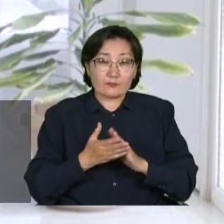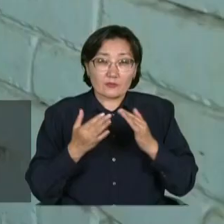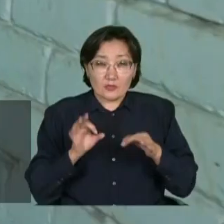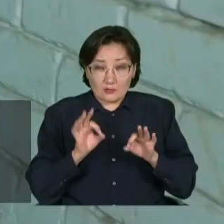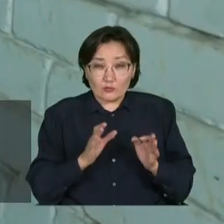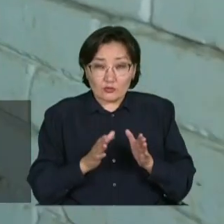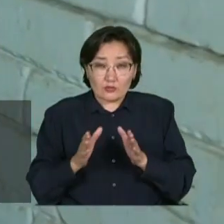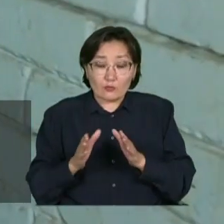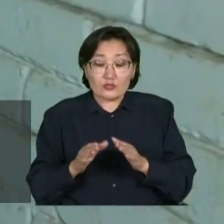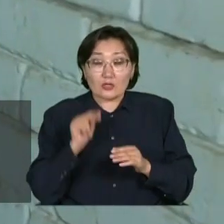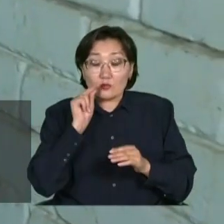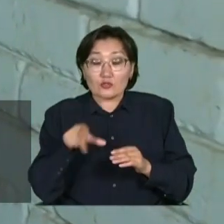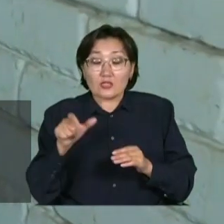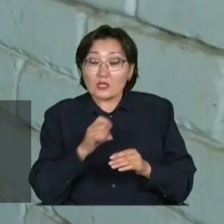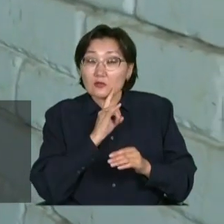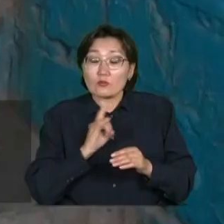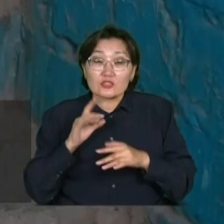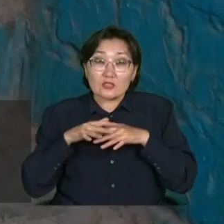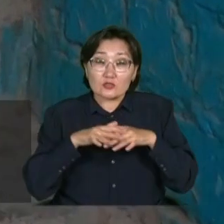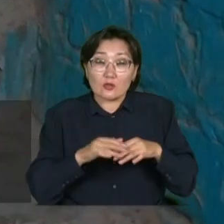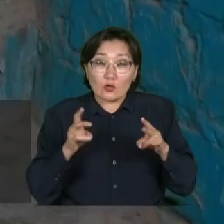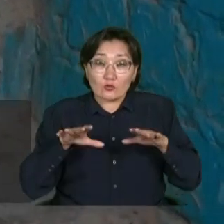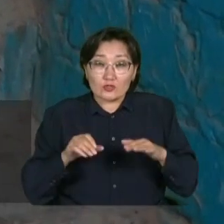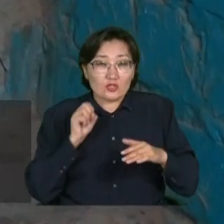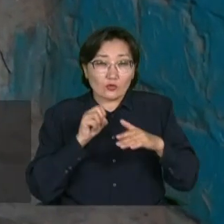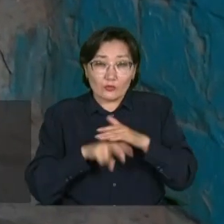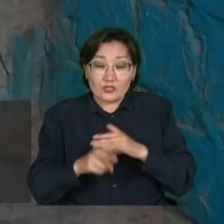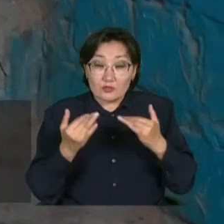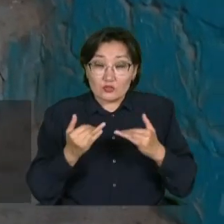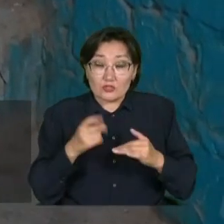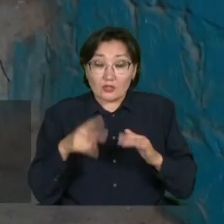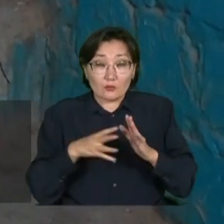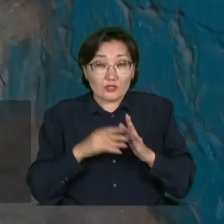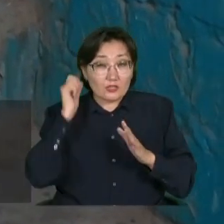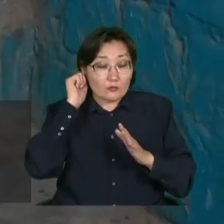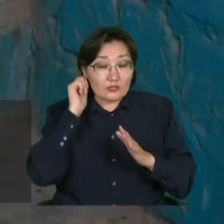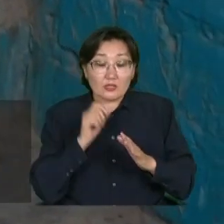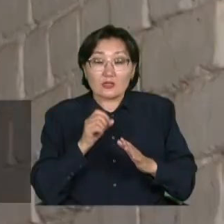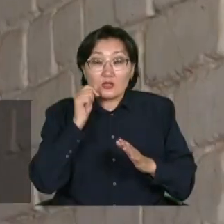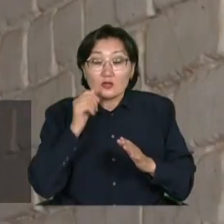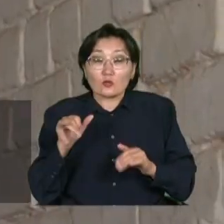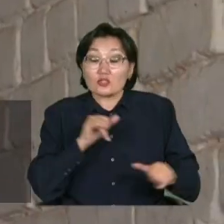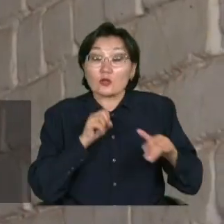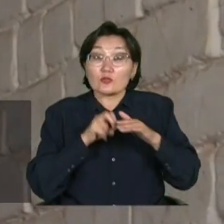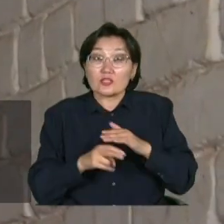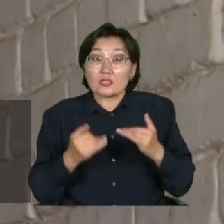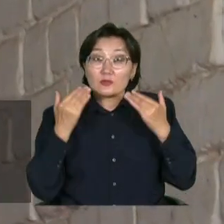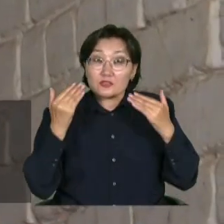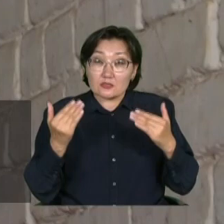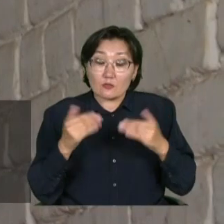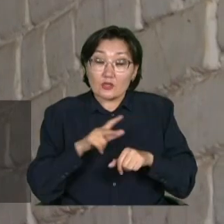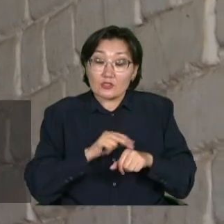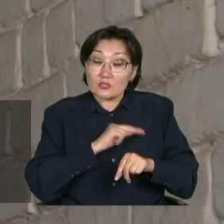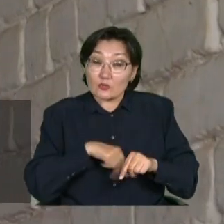тұрақты. Күдікті кенжекке шабуыл жасаған соң оқиға орнынан тайып тұрған. Қазір 29 жастағы азаматтың қайда қашқаны белгісіз. Ал